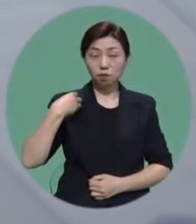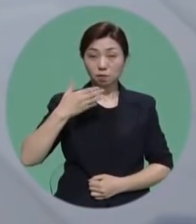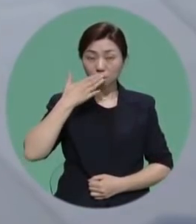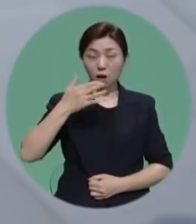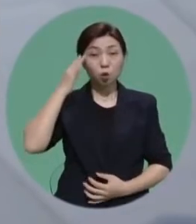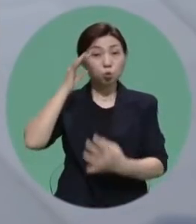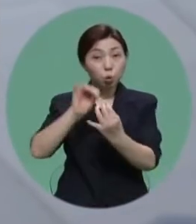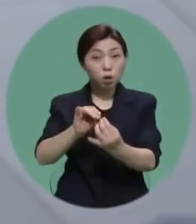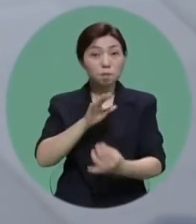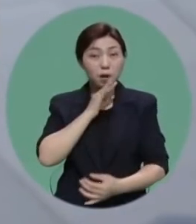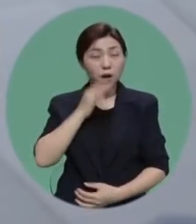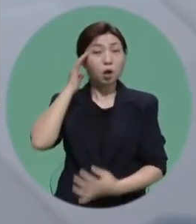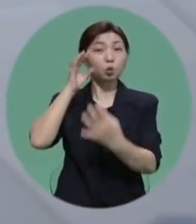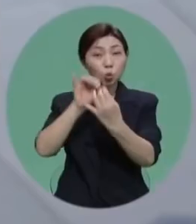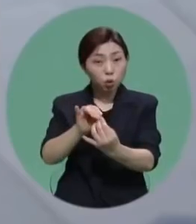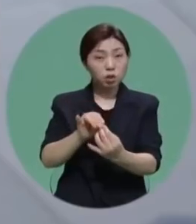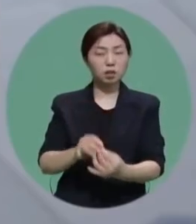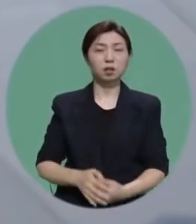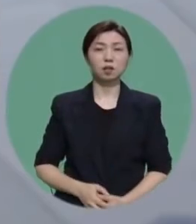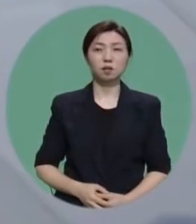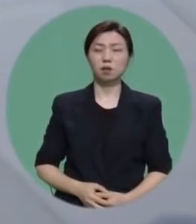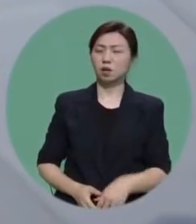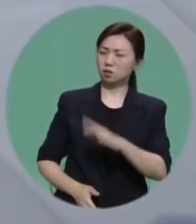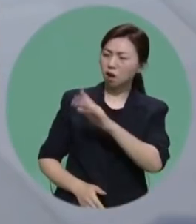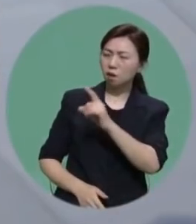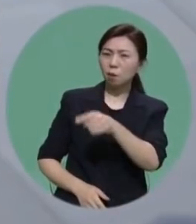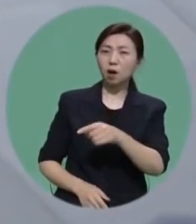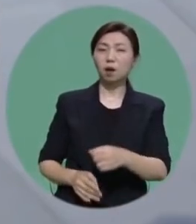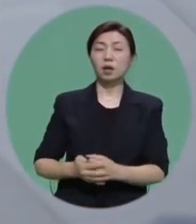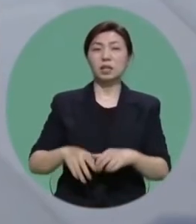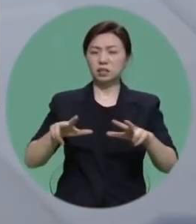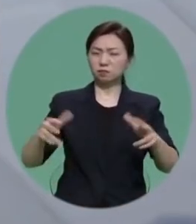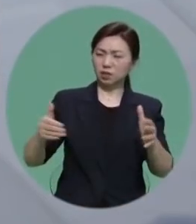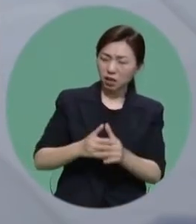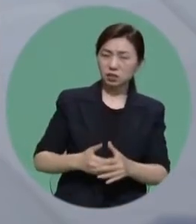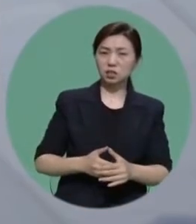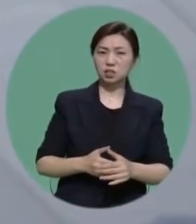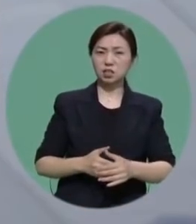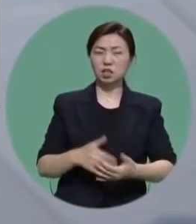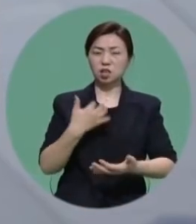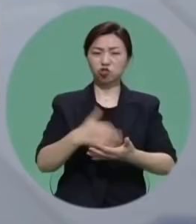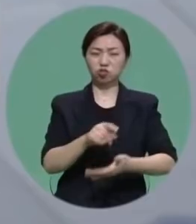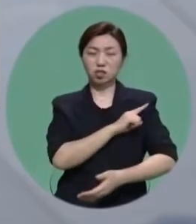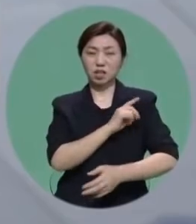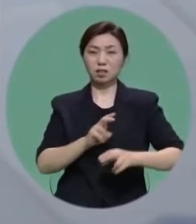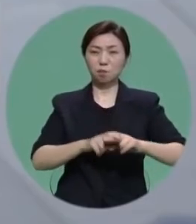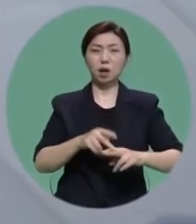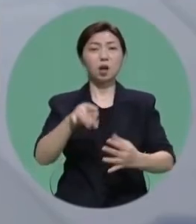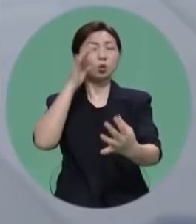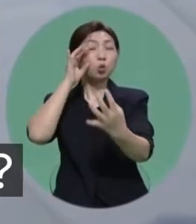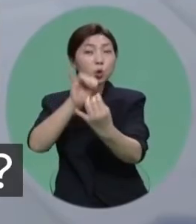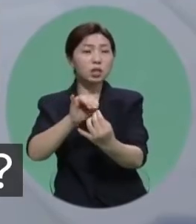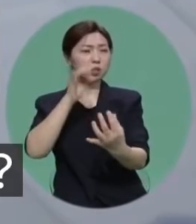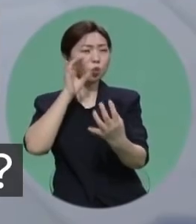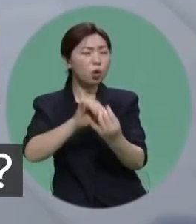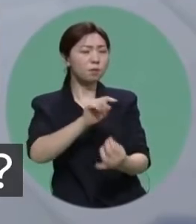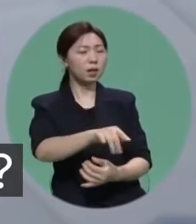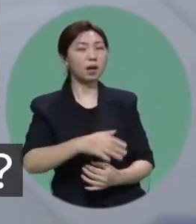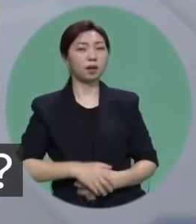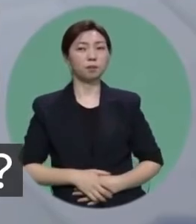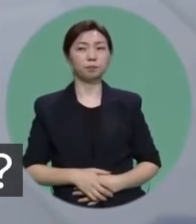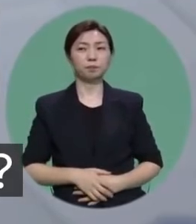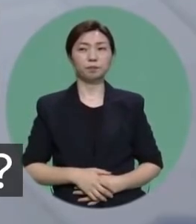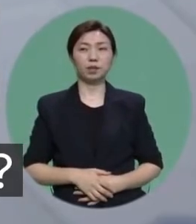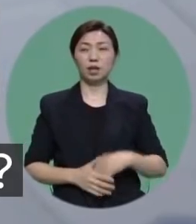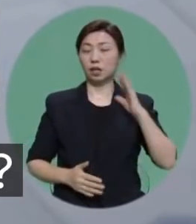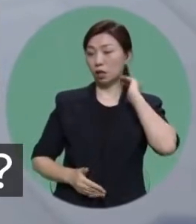이거 보세요. 동의하십니까? 어? 지금까지 동의하십니까? 다수당으로서 수사도 다 동의하십니까? 실패하고 지금 뭐 대통령